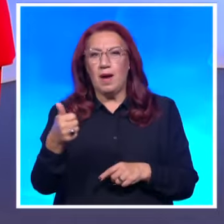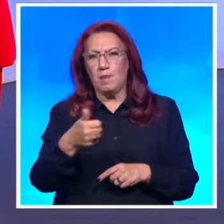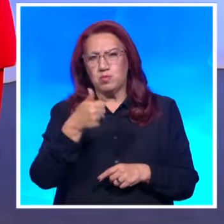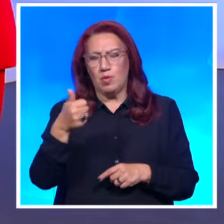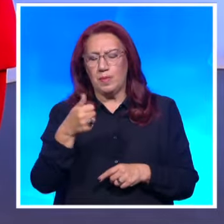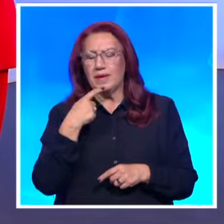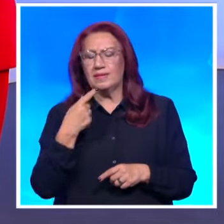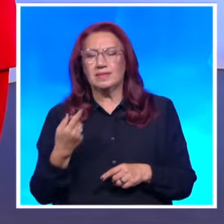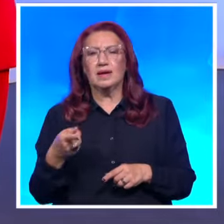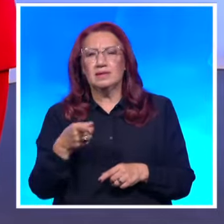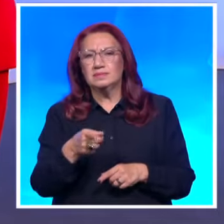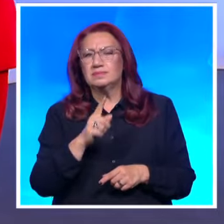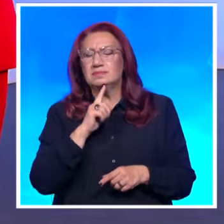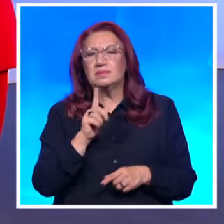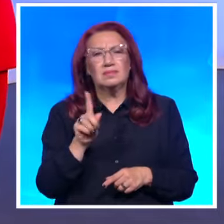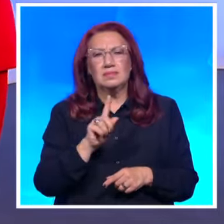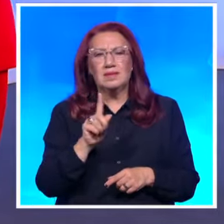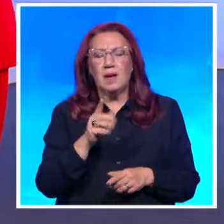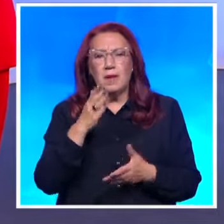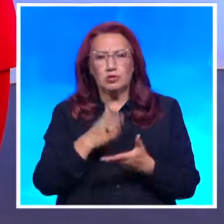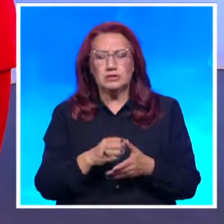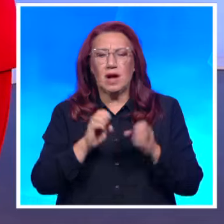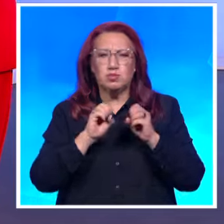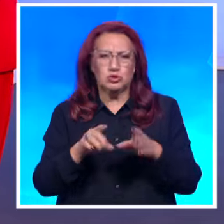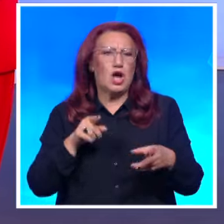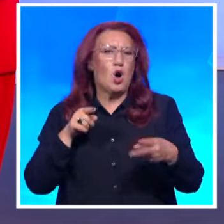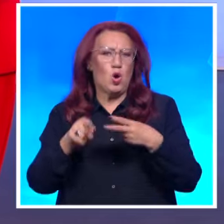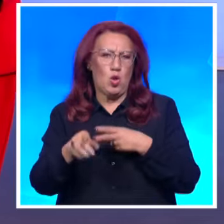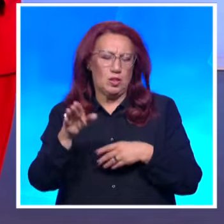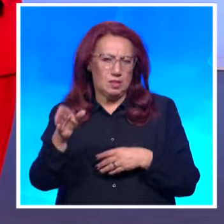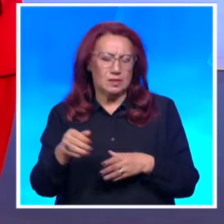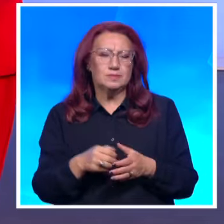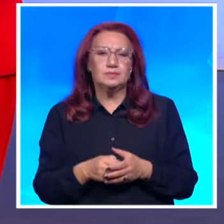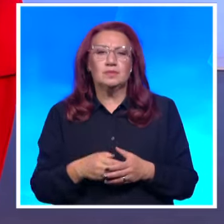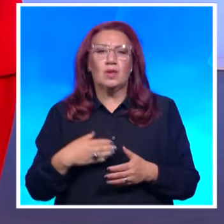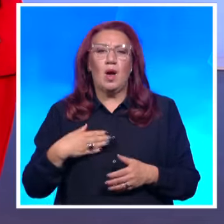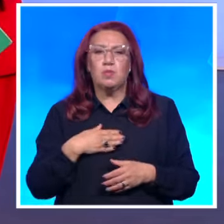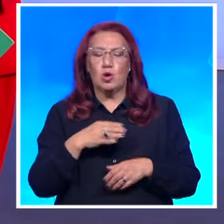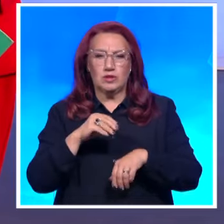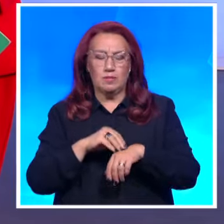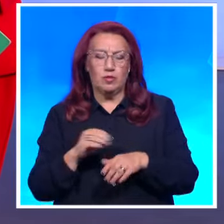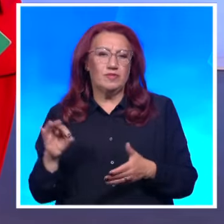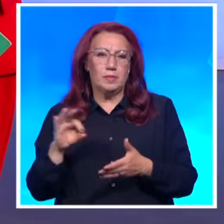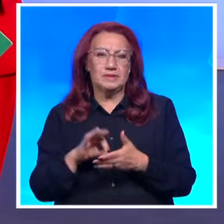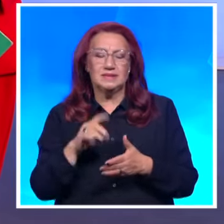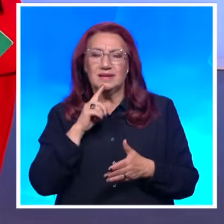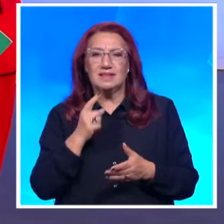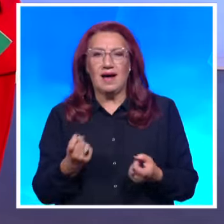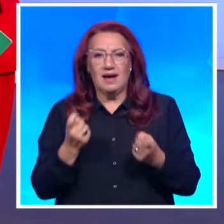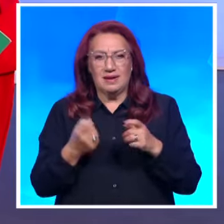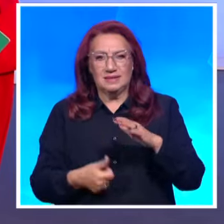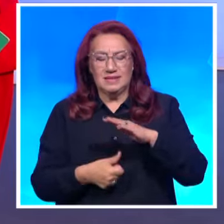не са вкарвали гол във вратата му. Междувременно Ботев Пловдив пристигна в Атина за първия матч срещу Панатинаикос